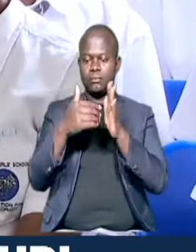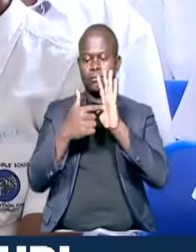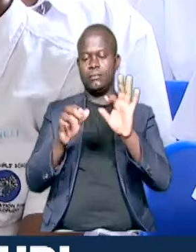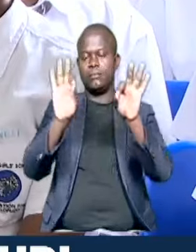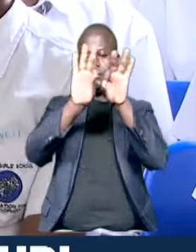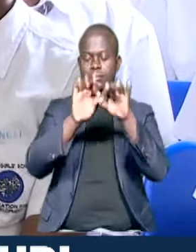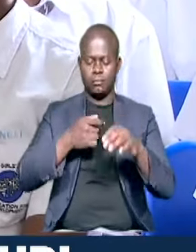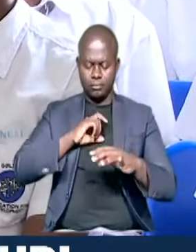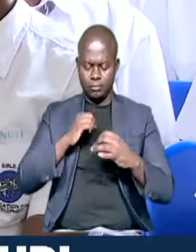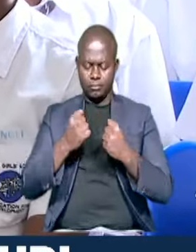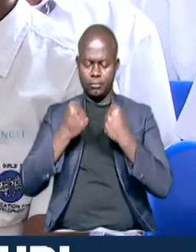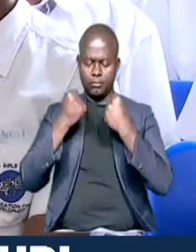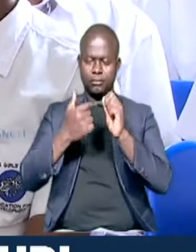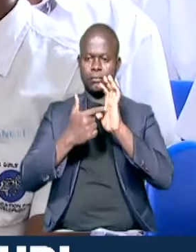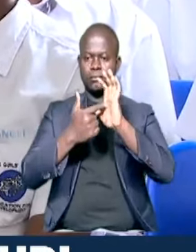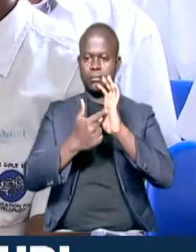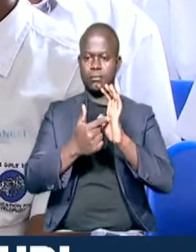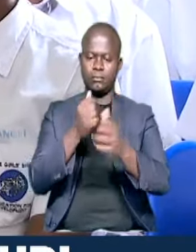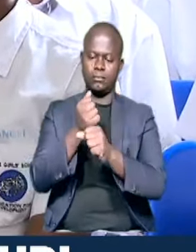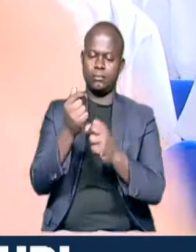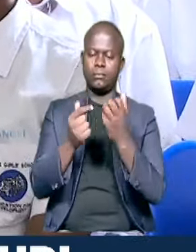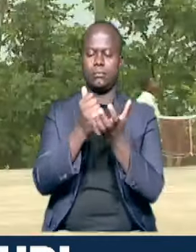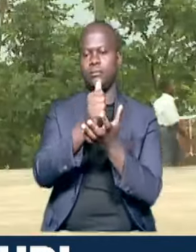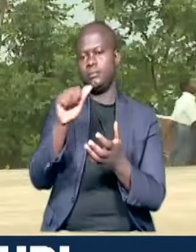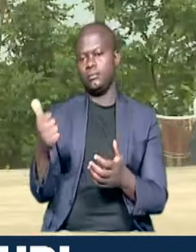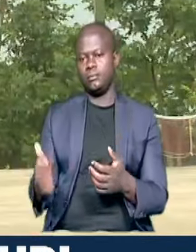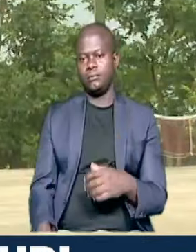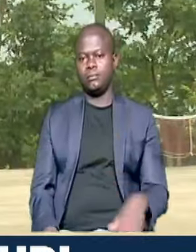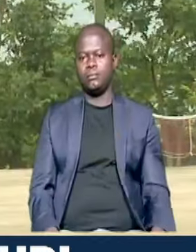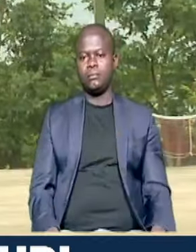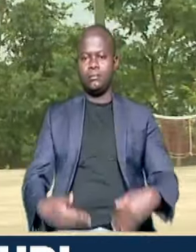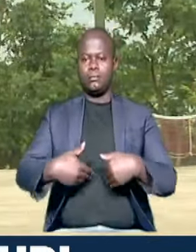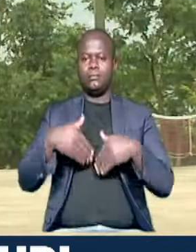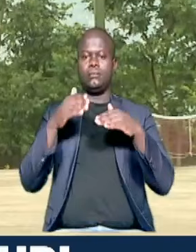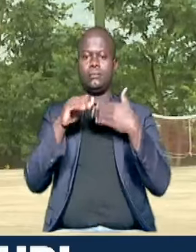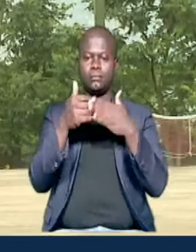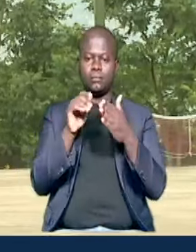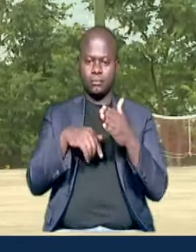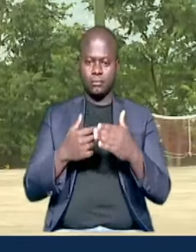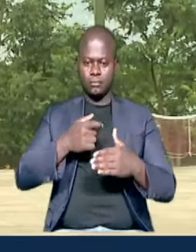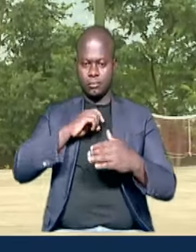ndangagaciro z'ubutwari, ashimangira ko ubutwari ari ugukora ibigira abandi akamaro. Urubyiruko rwose rushobora kuba intwari,